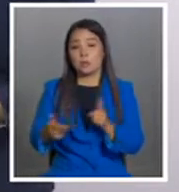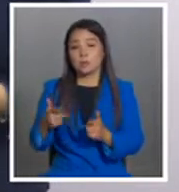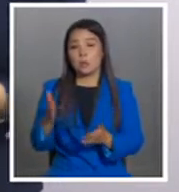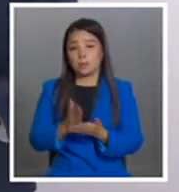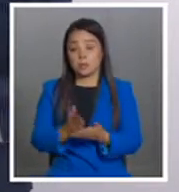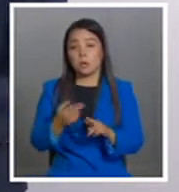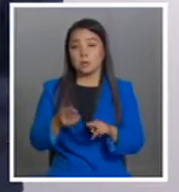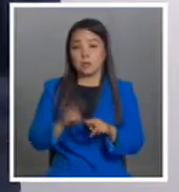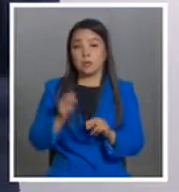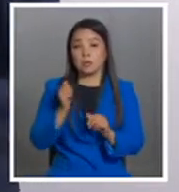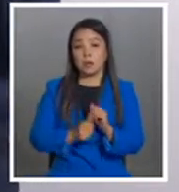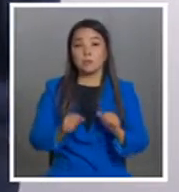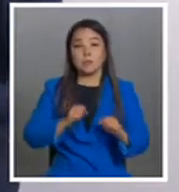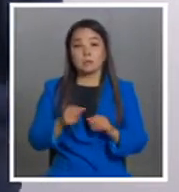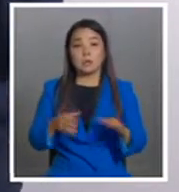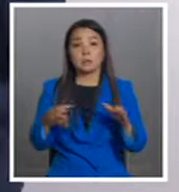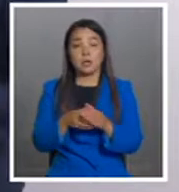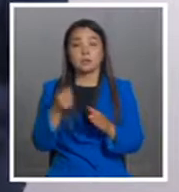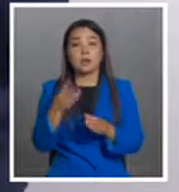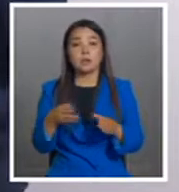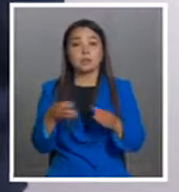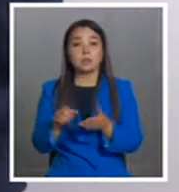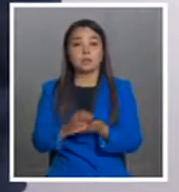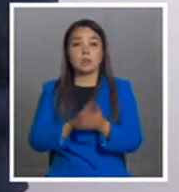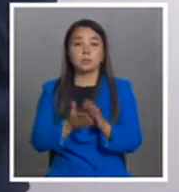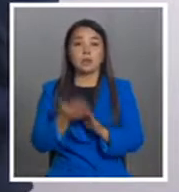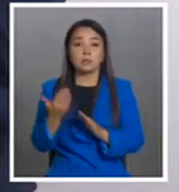Сонда әр бригада қанша тетік дайындады?